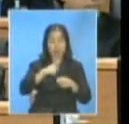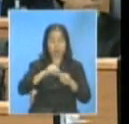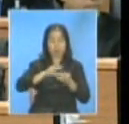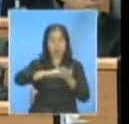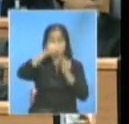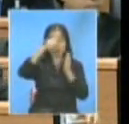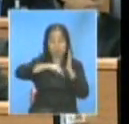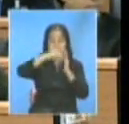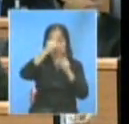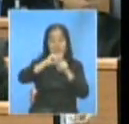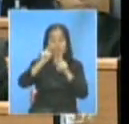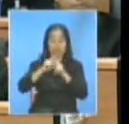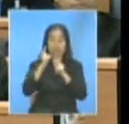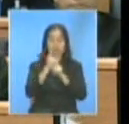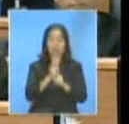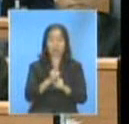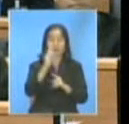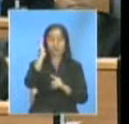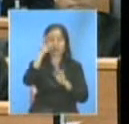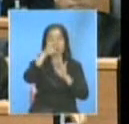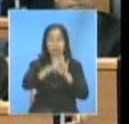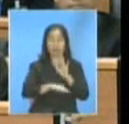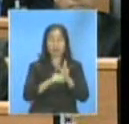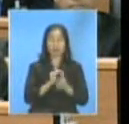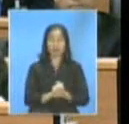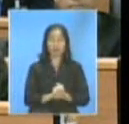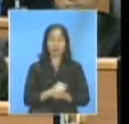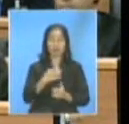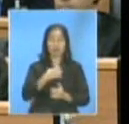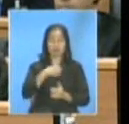อประกอบการอภิปรายครับท่านประธานอยากจะให้ท่านประธานได้เลยเห็นว่า